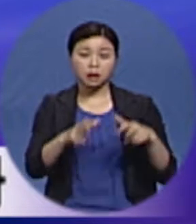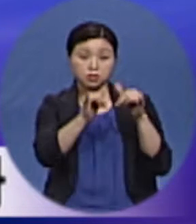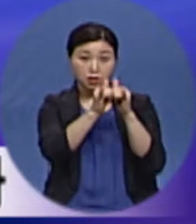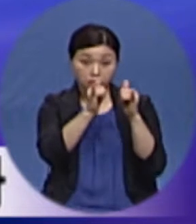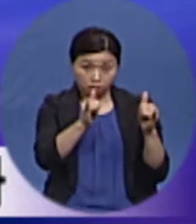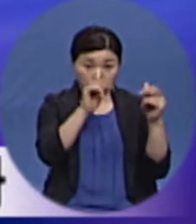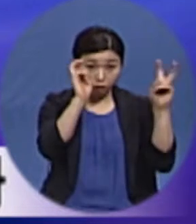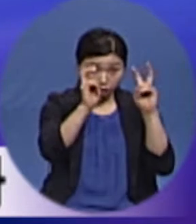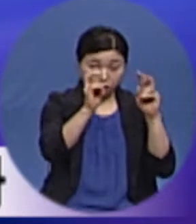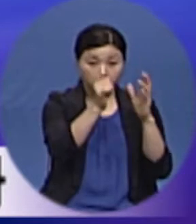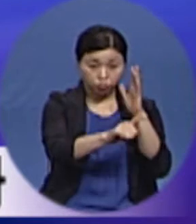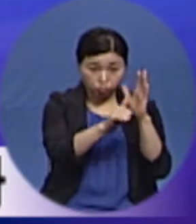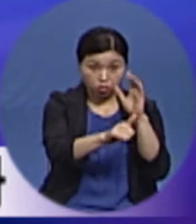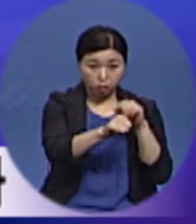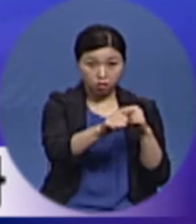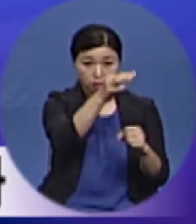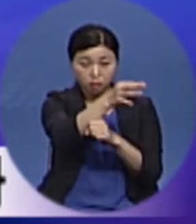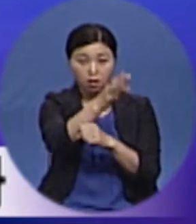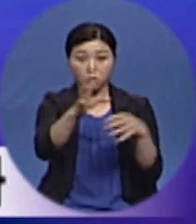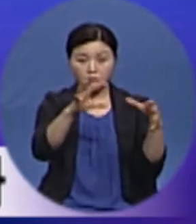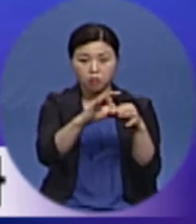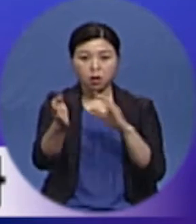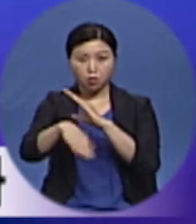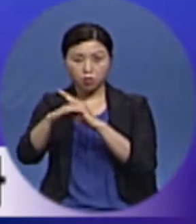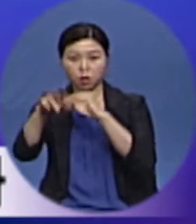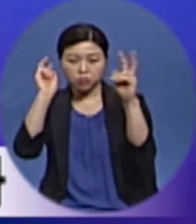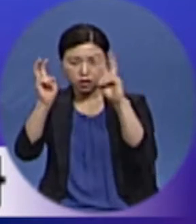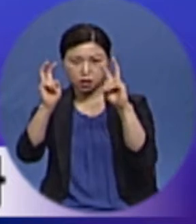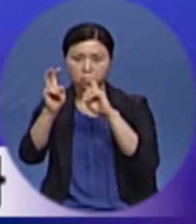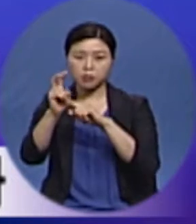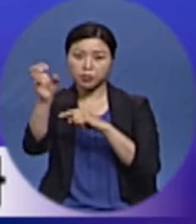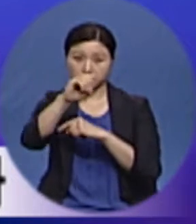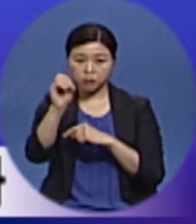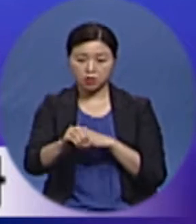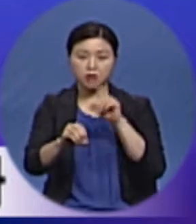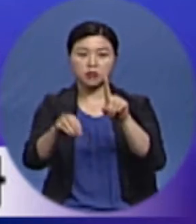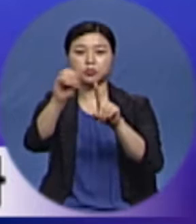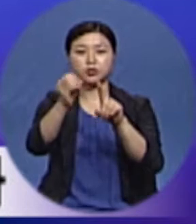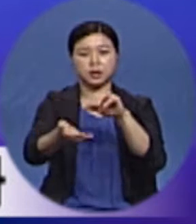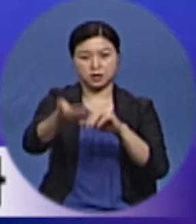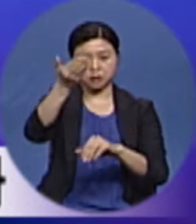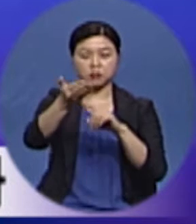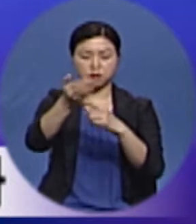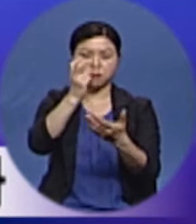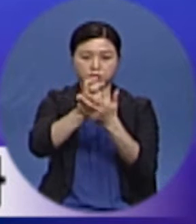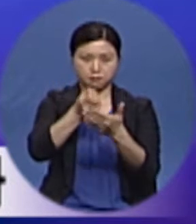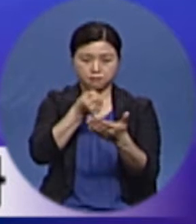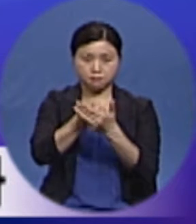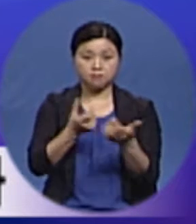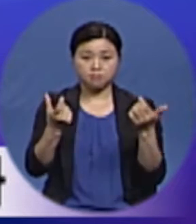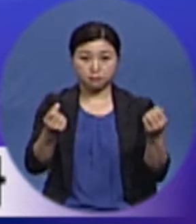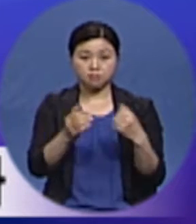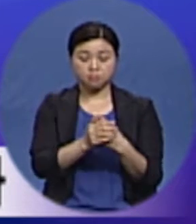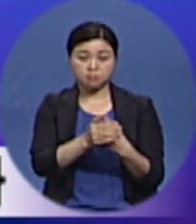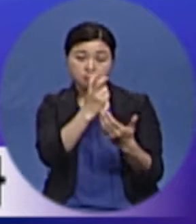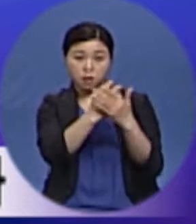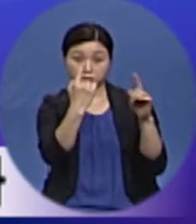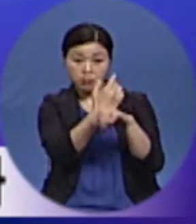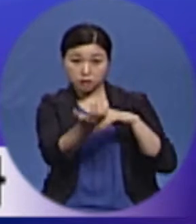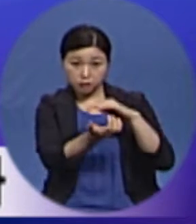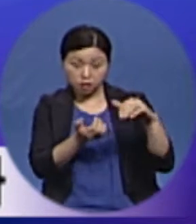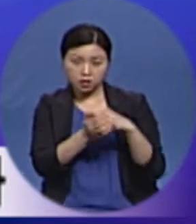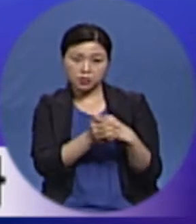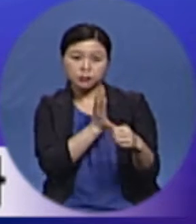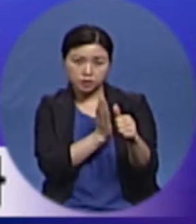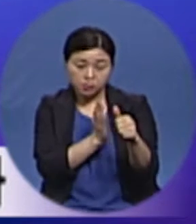장애인 기업 제품 구매에 대한 공공기관의 비율이 1% 이상으로 의무화됐습니다. 법 개정 전에는